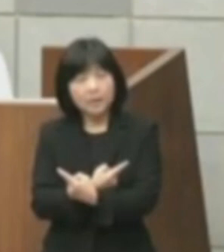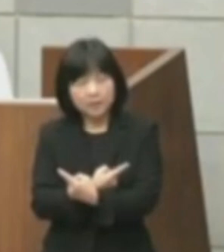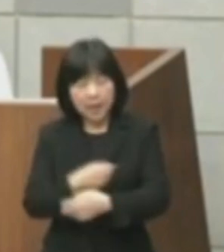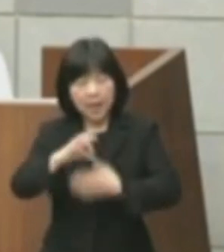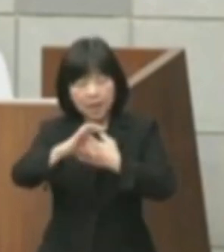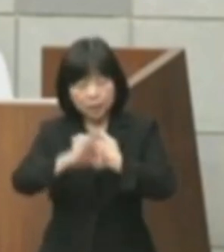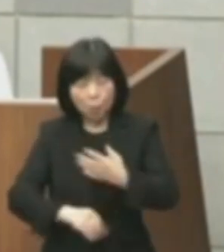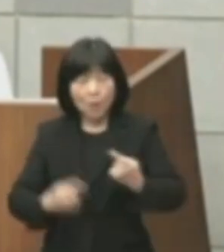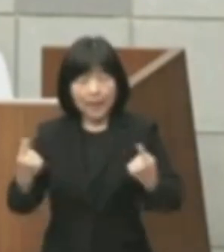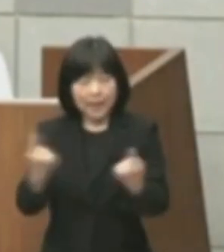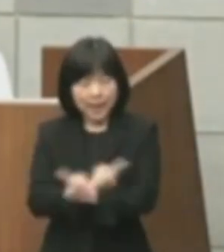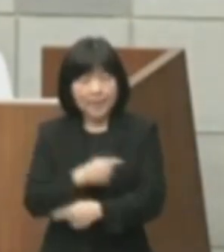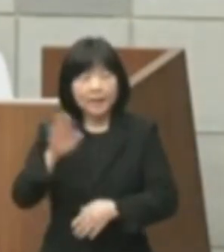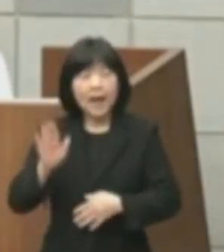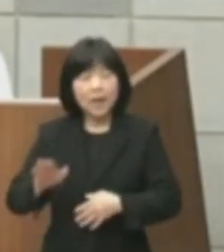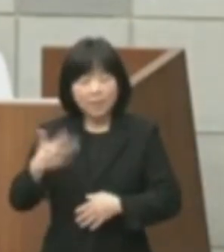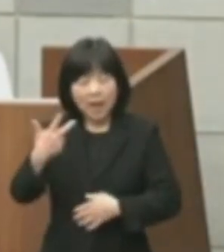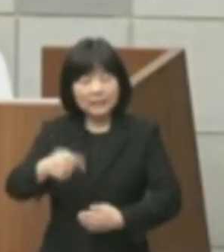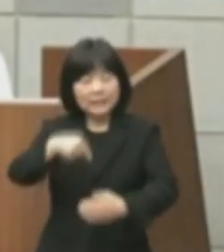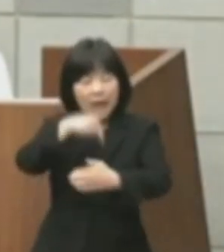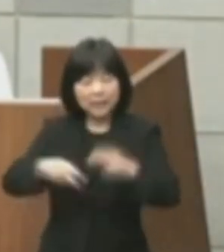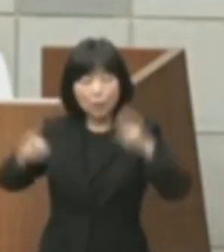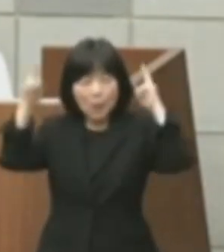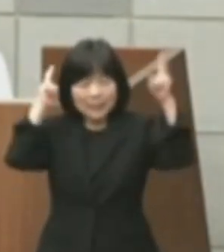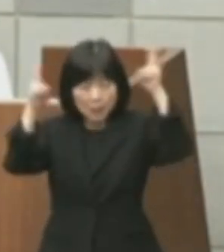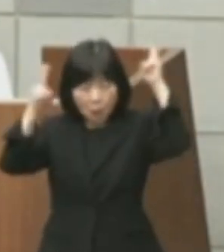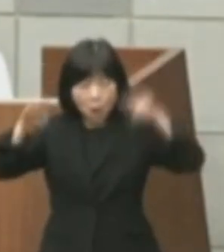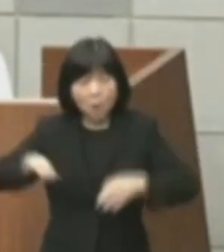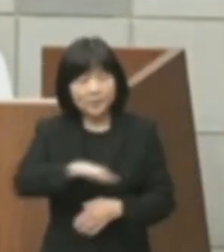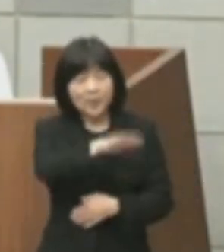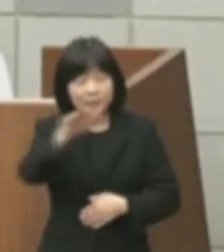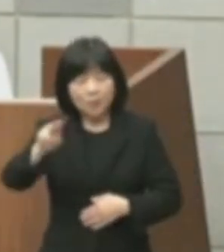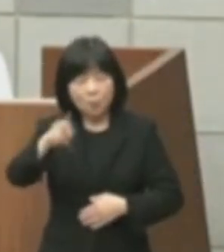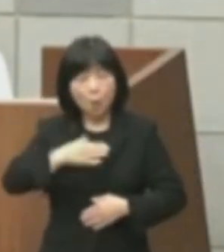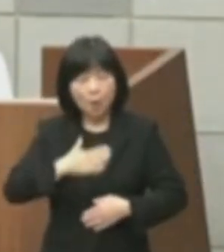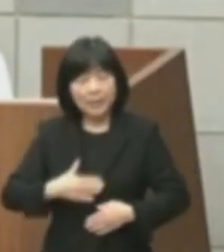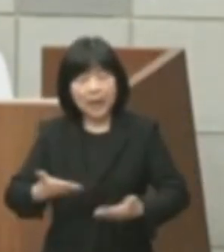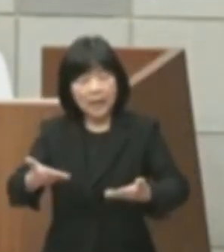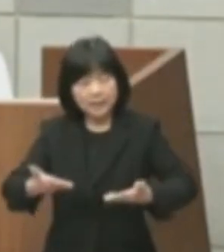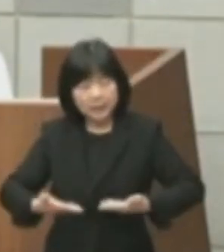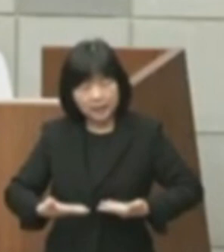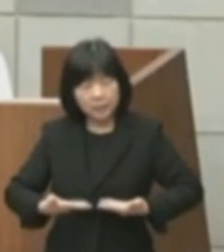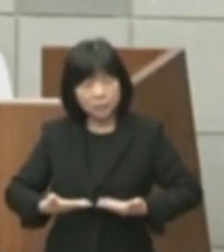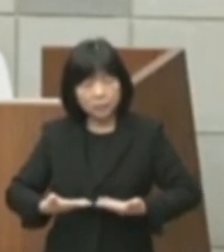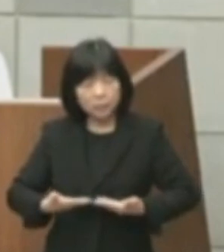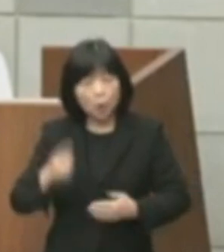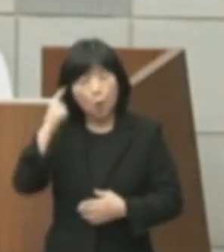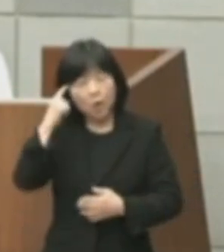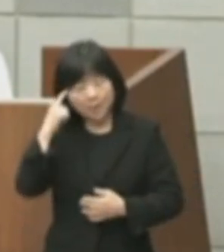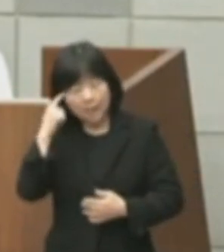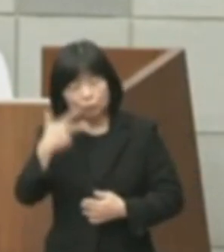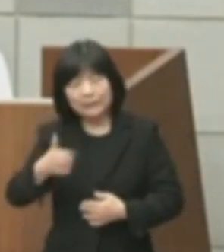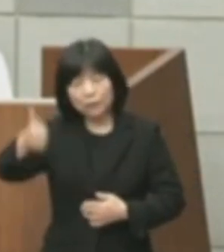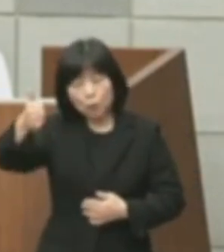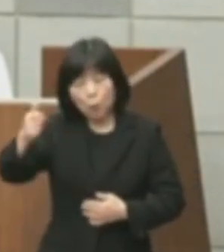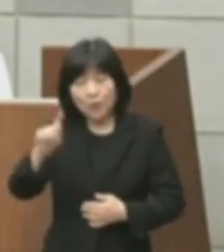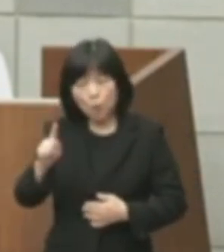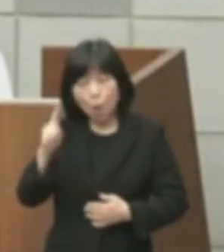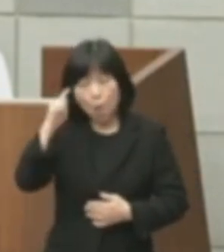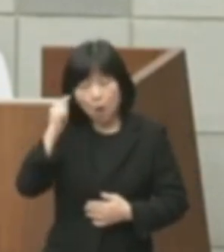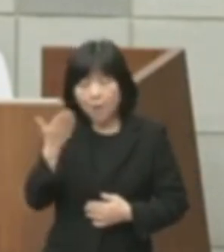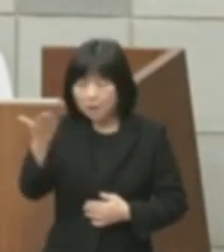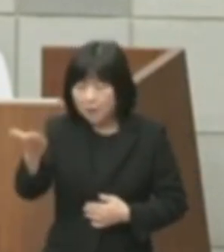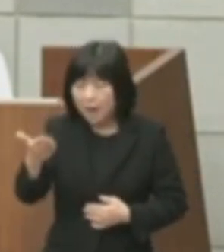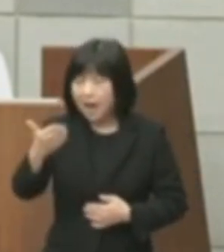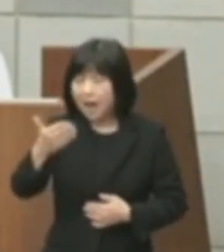正であればね、市内の企業の皆さんもご理解いただけるんちゃうかなというふうに思うんですが、市長として感触いかがですか。